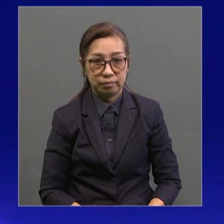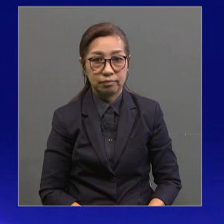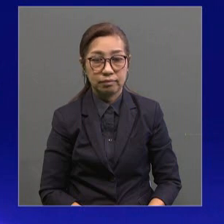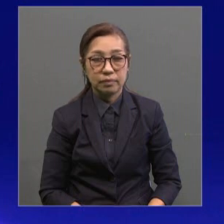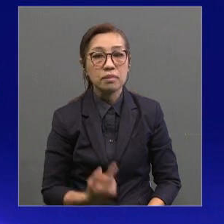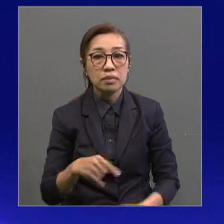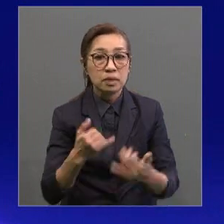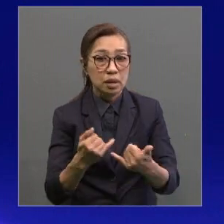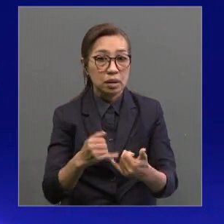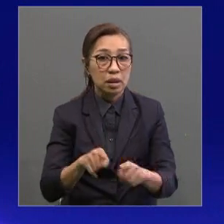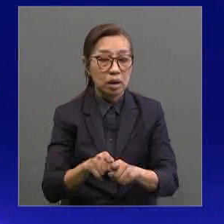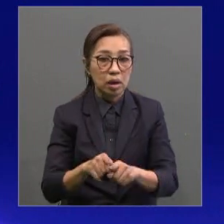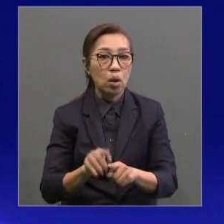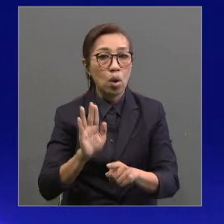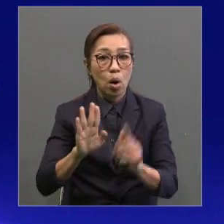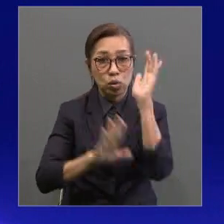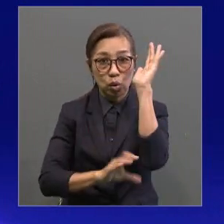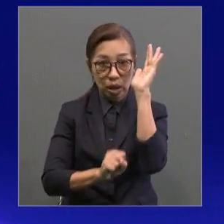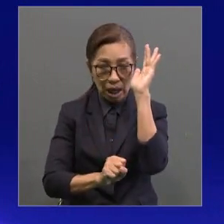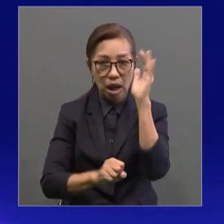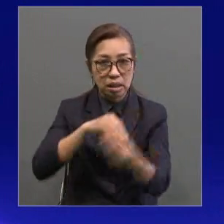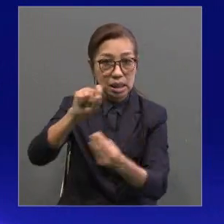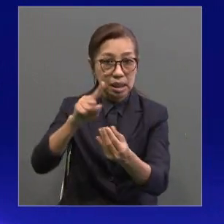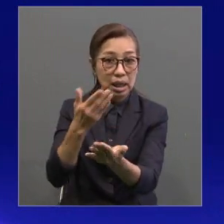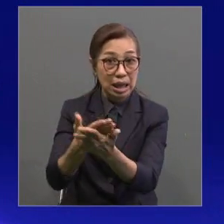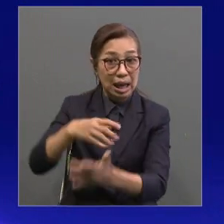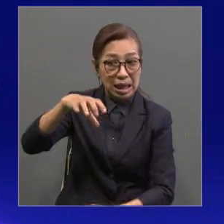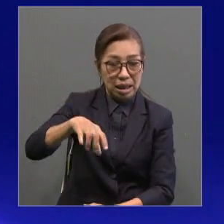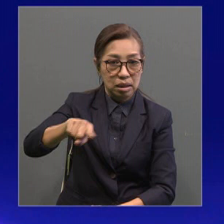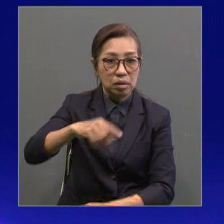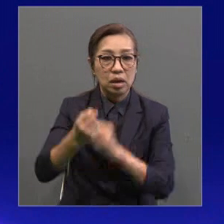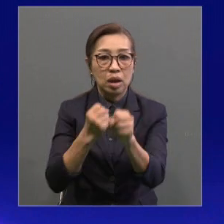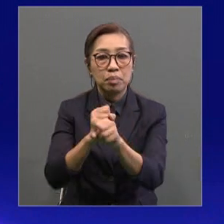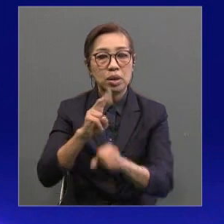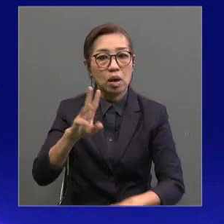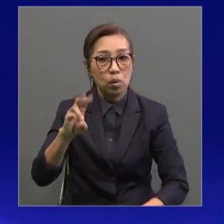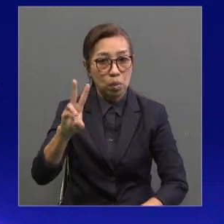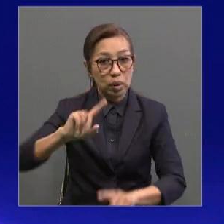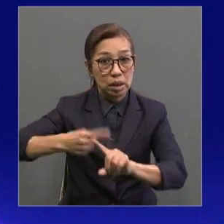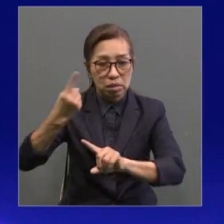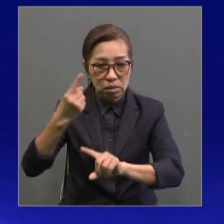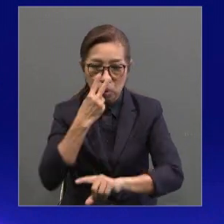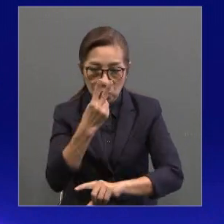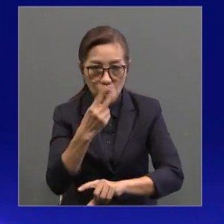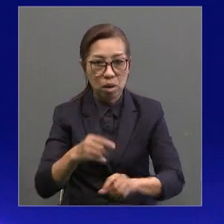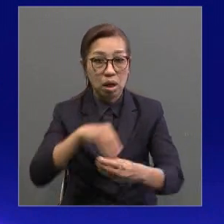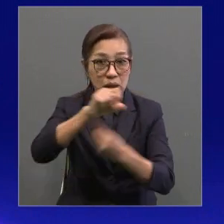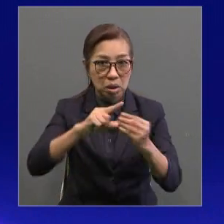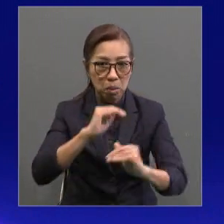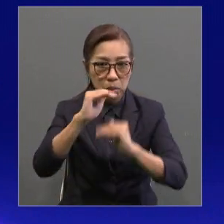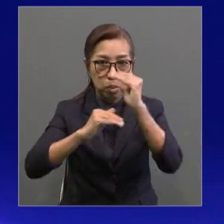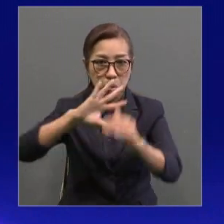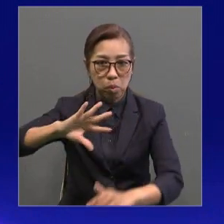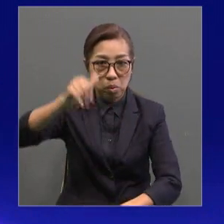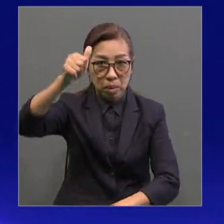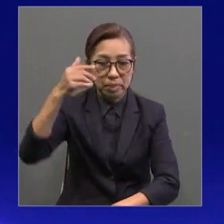ากรายงานภาวะเศรษฐกิจการคลังจังหวัดสงขลาเดือนมกราคม2566บ่งชี้ว่าเศรษฐกิจขยายตัวโดยเฉ